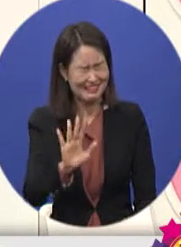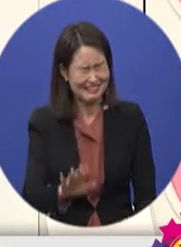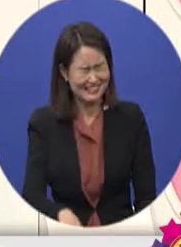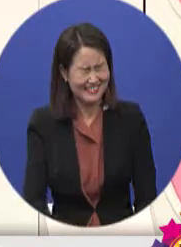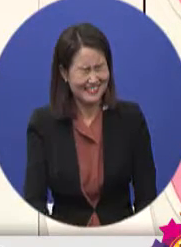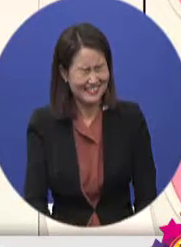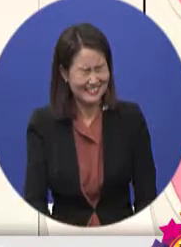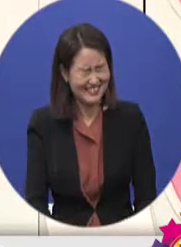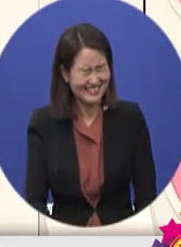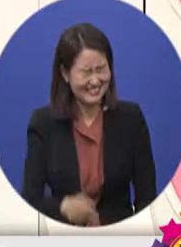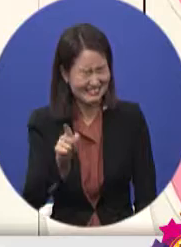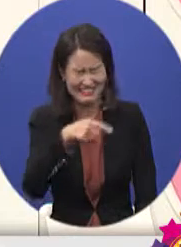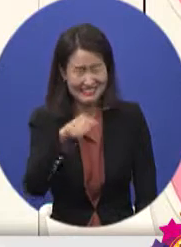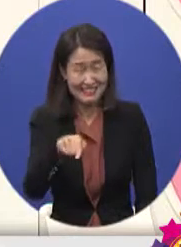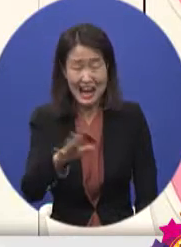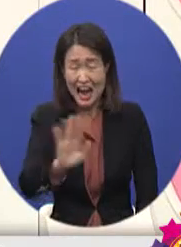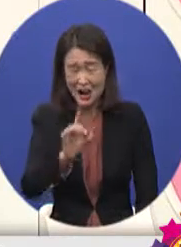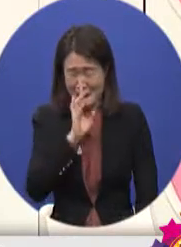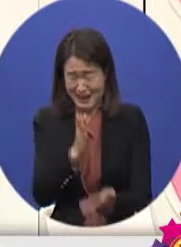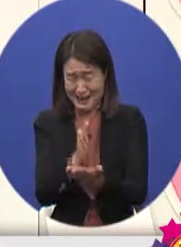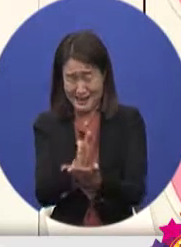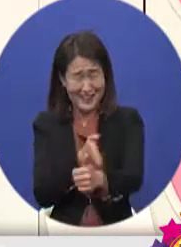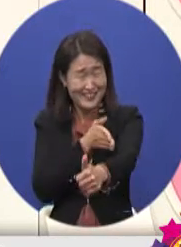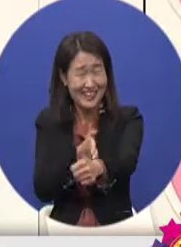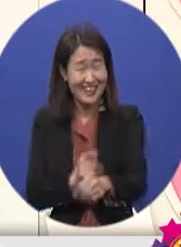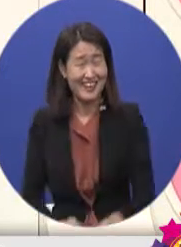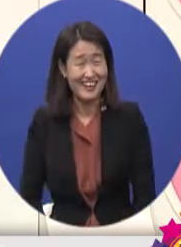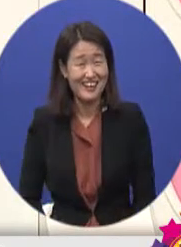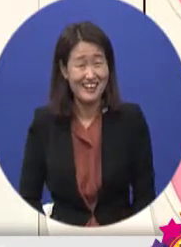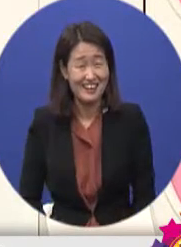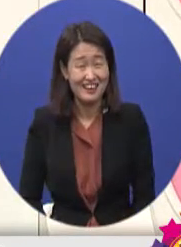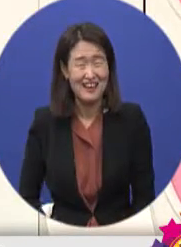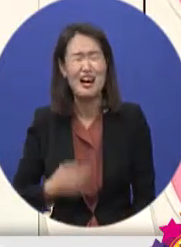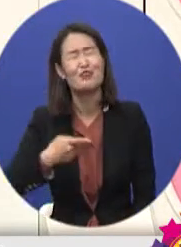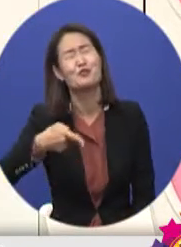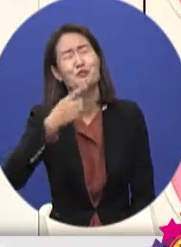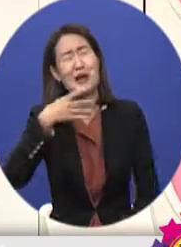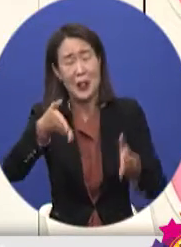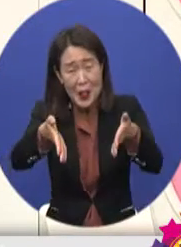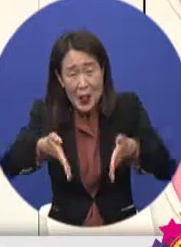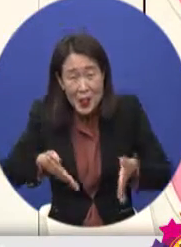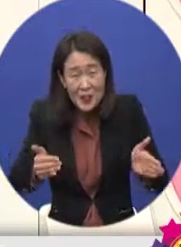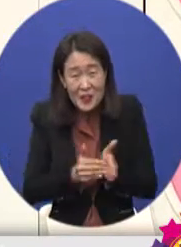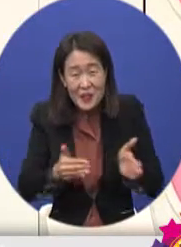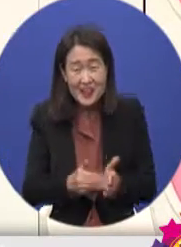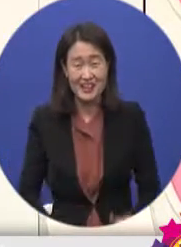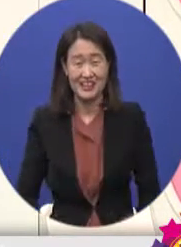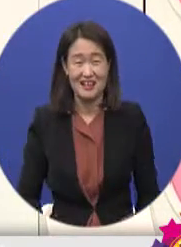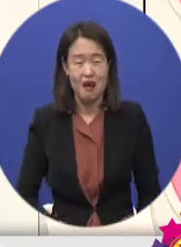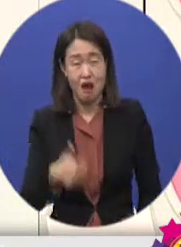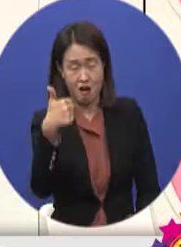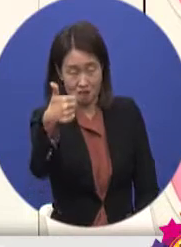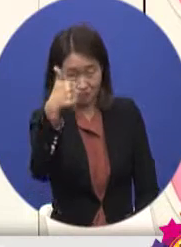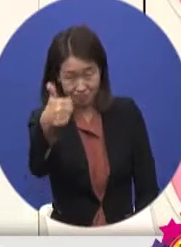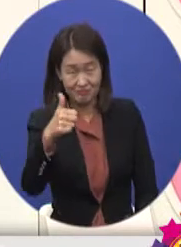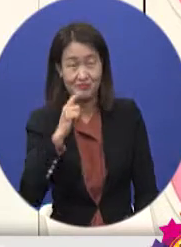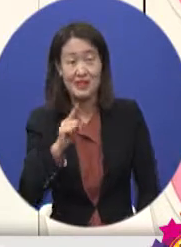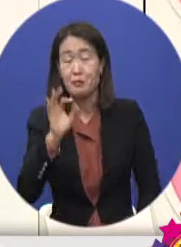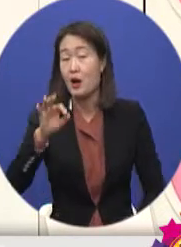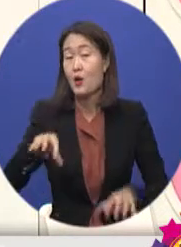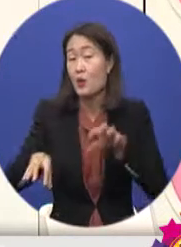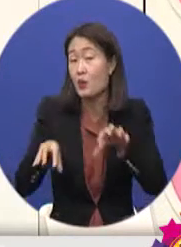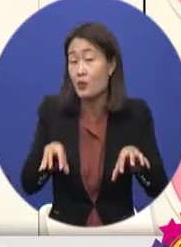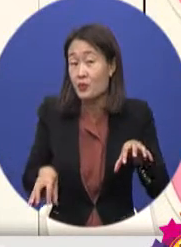에? 그런 얘기 하면 안 된단께. 어머니 우리까지만요. 어머니 좋아, 동네에서 좋아. 동네에서